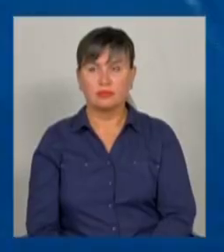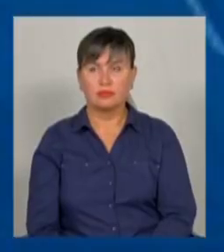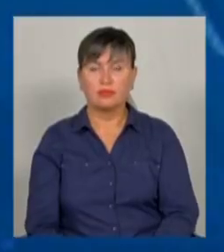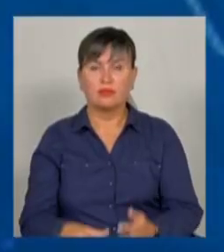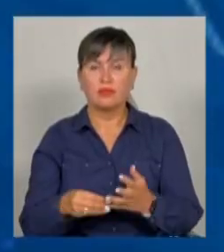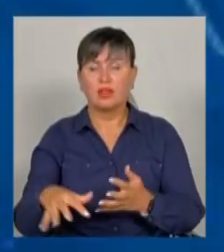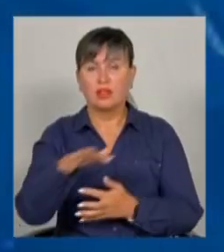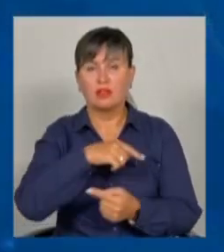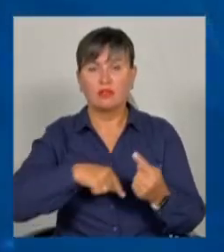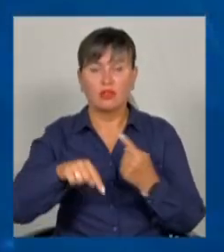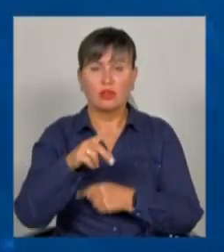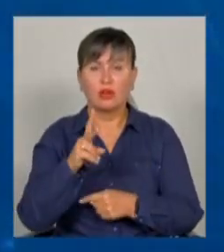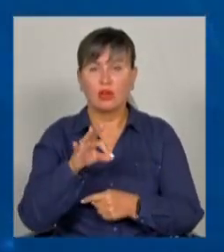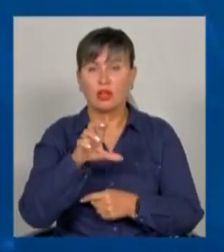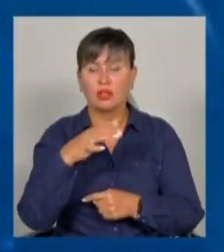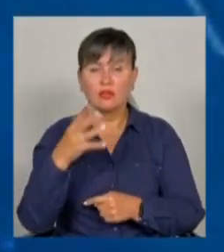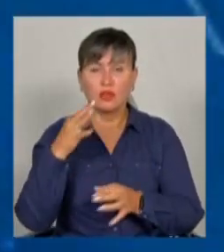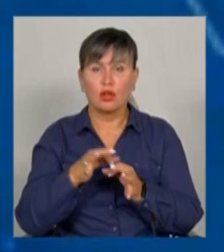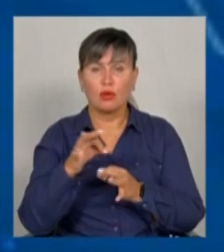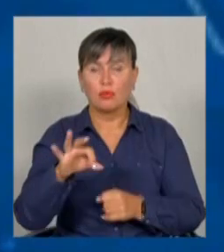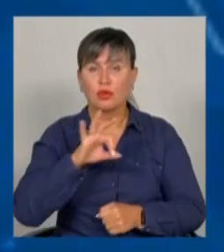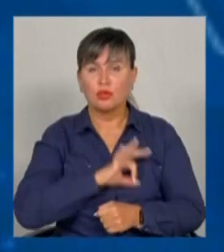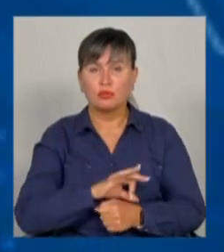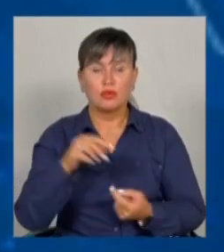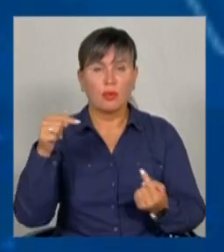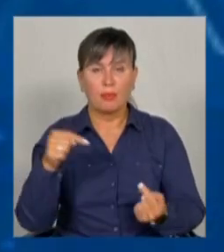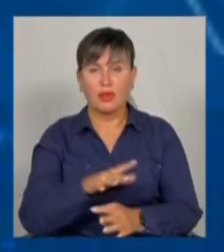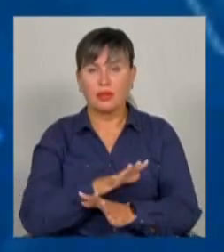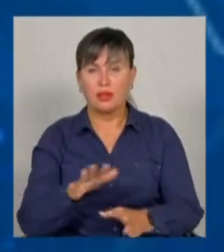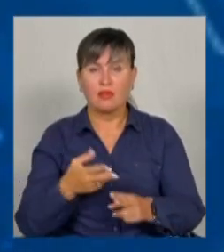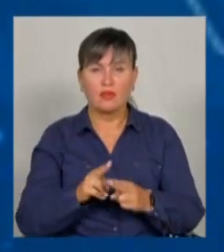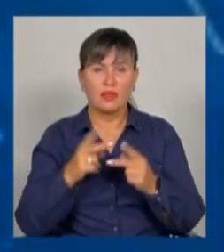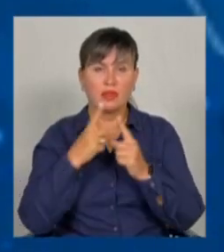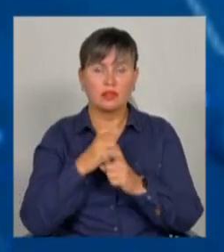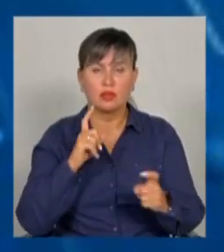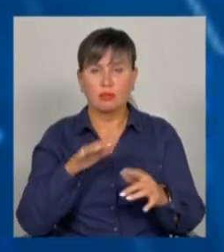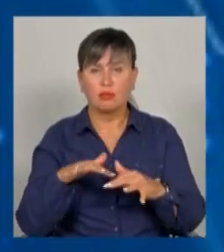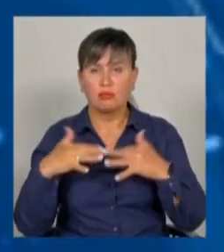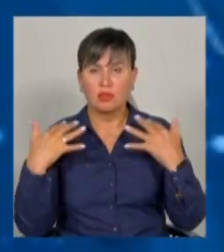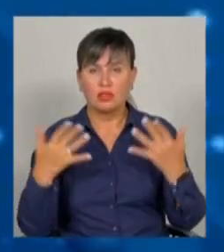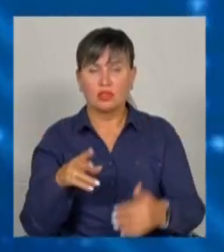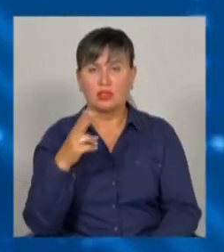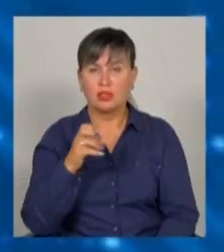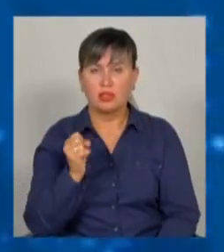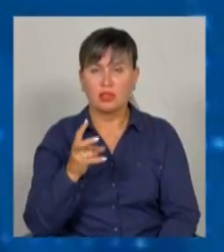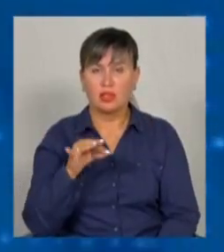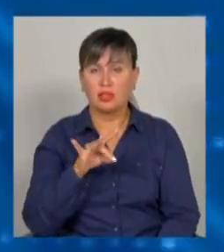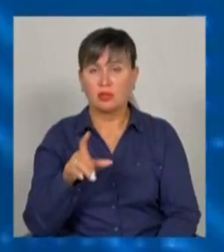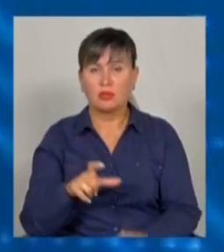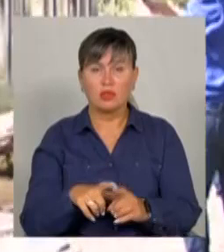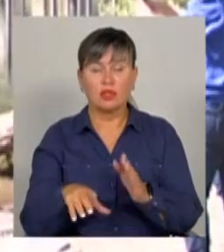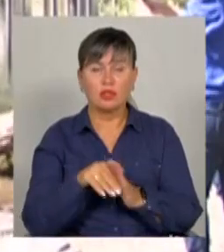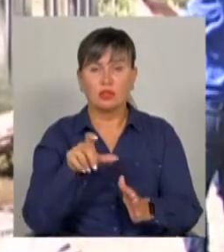Земли вокруг озера Кольса Алматинской области используются не по назначению. Об этом заявил мажилисмен Данияр Каскараов. По словам